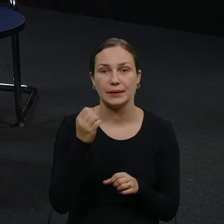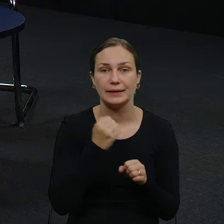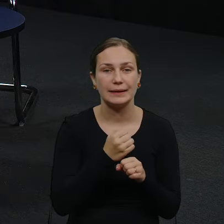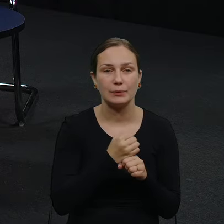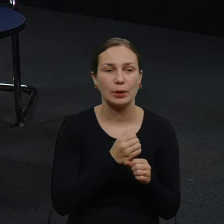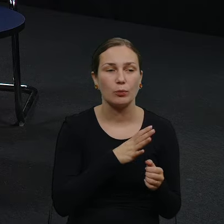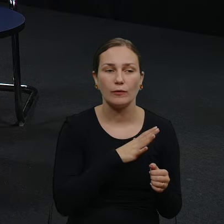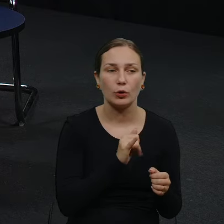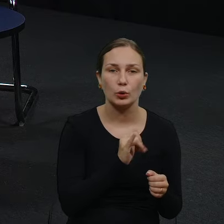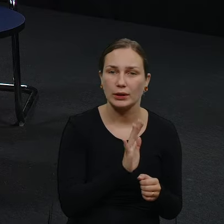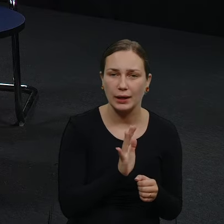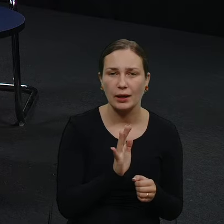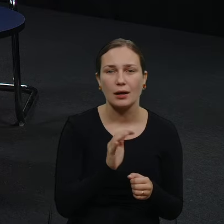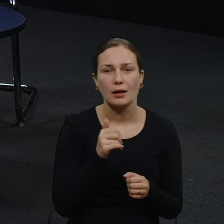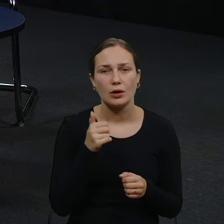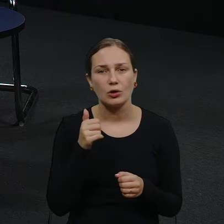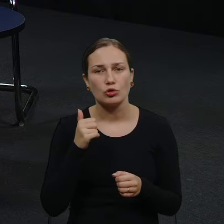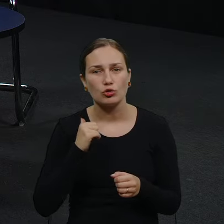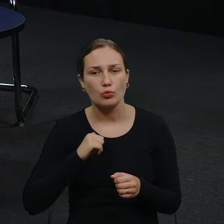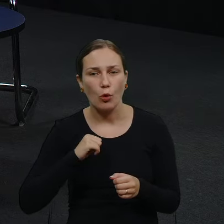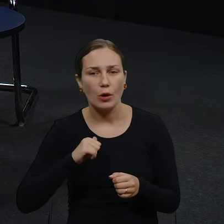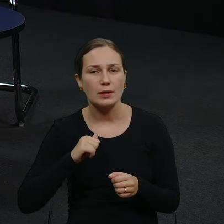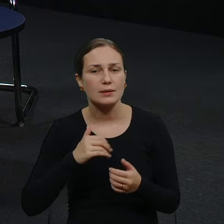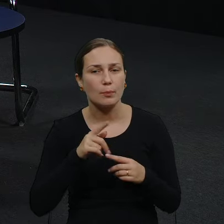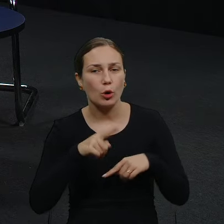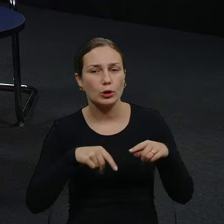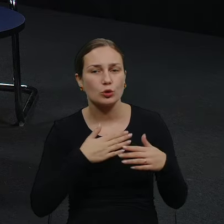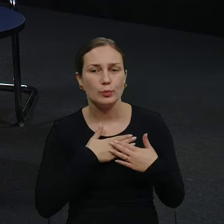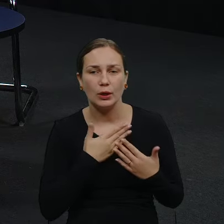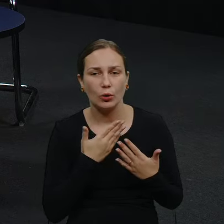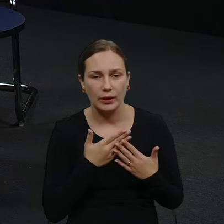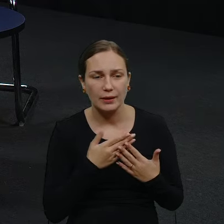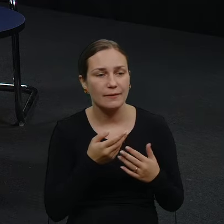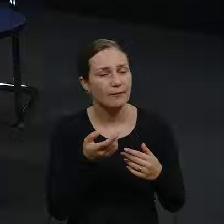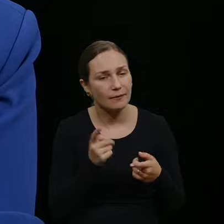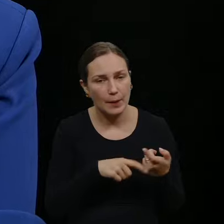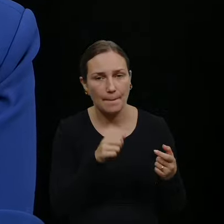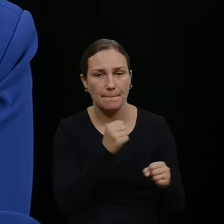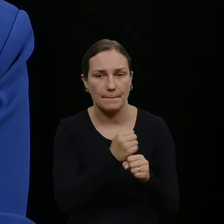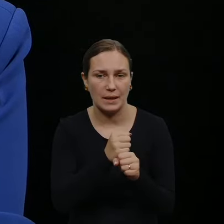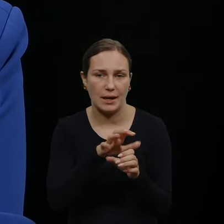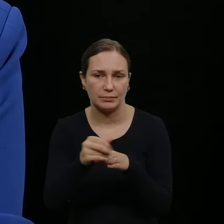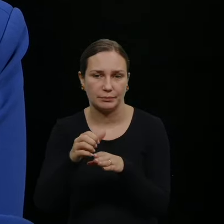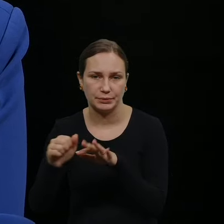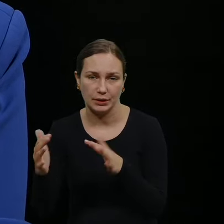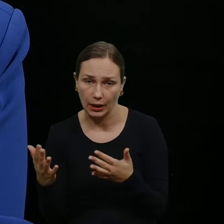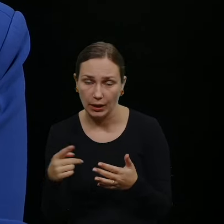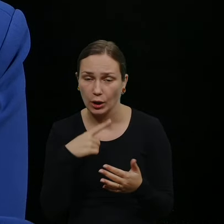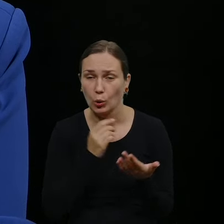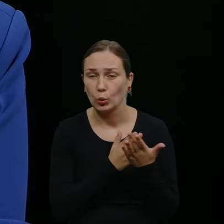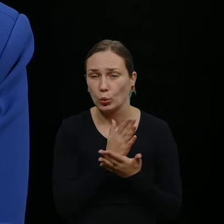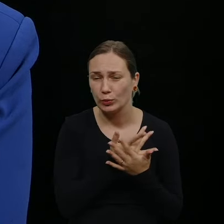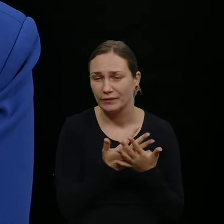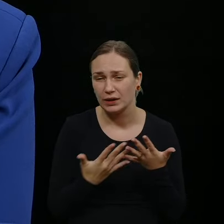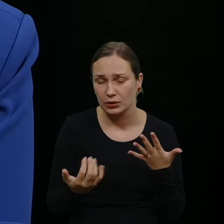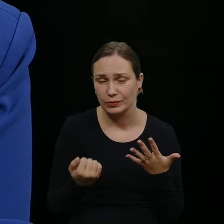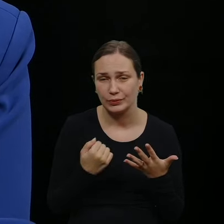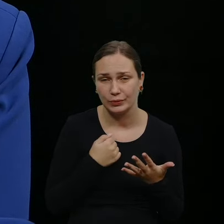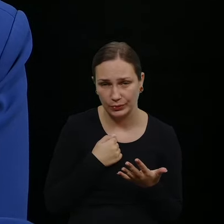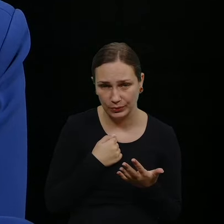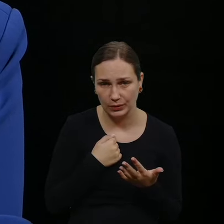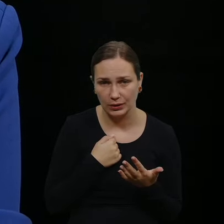dirbęs, bet priminkit žmonėms, žmonės politikus myli už jų padarytus gerus darbus. Tai turite tikrai daug patirties visokios